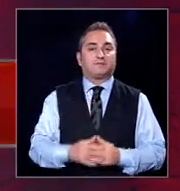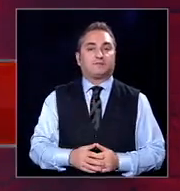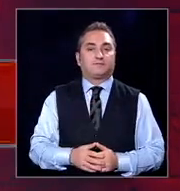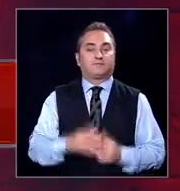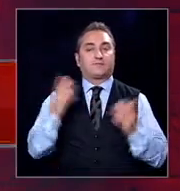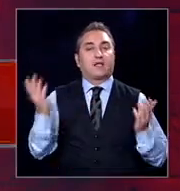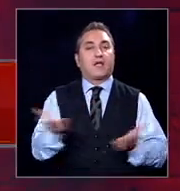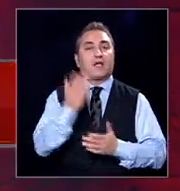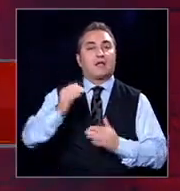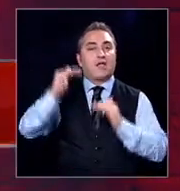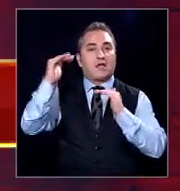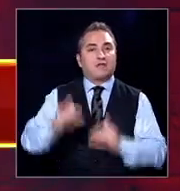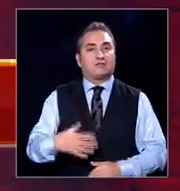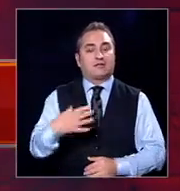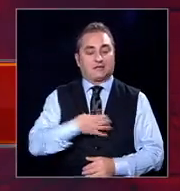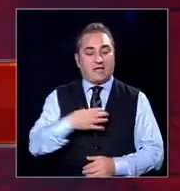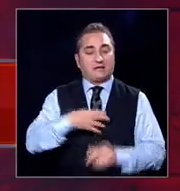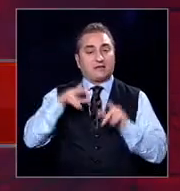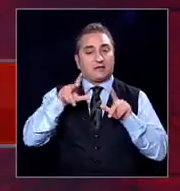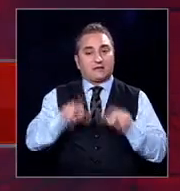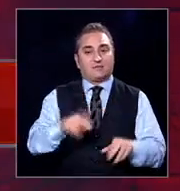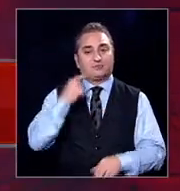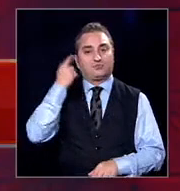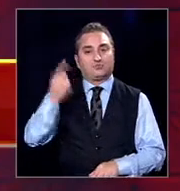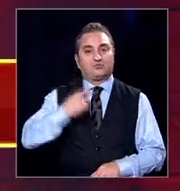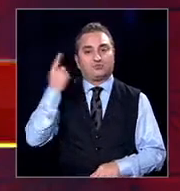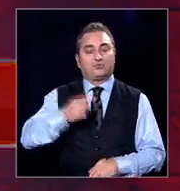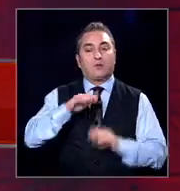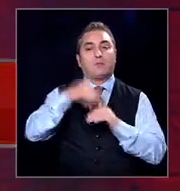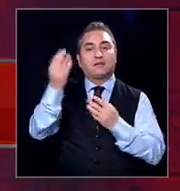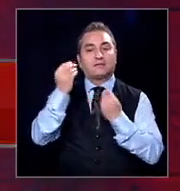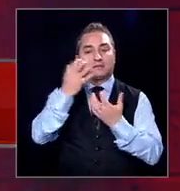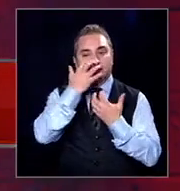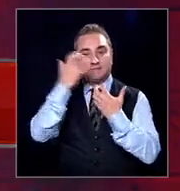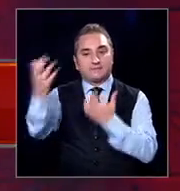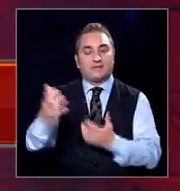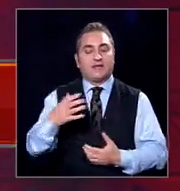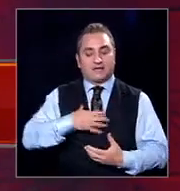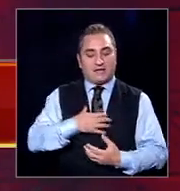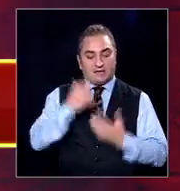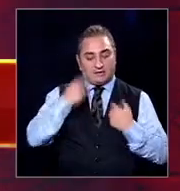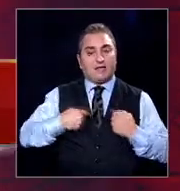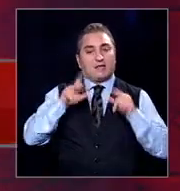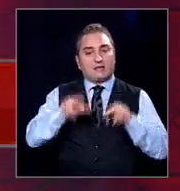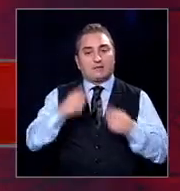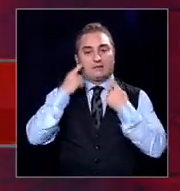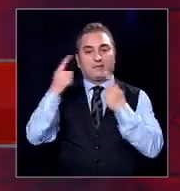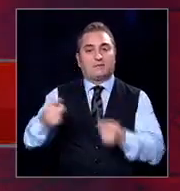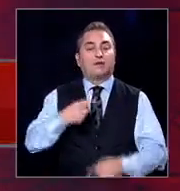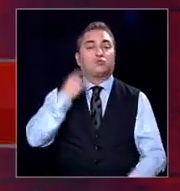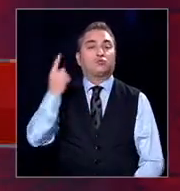başkalarını en aşağı kendi kadar düşünebilmektir diyor. Başkalarının iyiliğini, başkalarının selametini en aşağı kendi